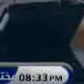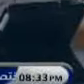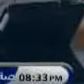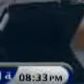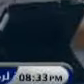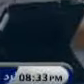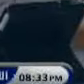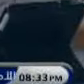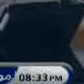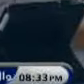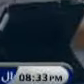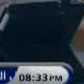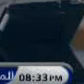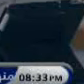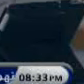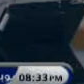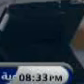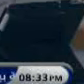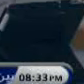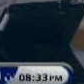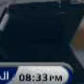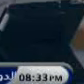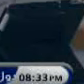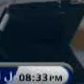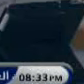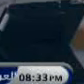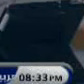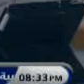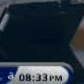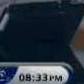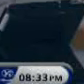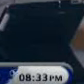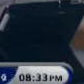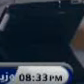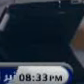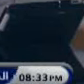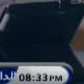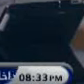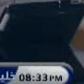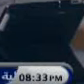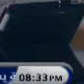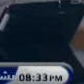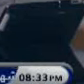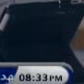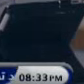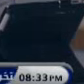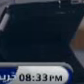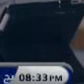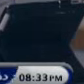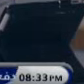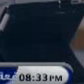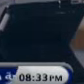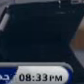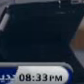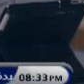والله الواحد بيفرح، يبقى عنده أمل لما بيلاقي نماذج جميلة جدا، ونموذج قرية كفر